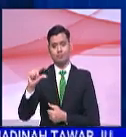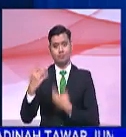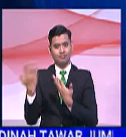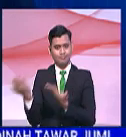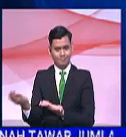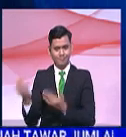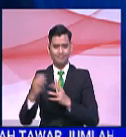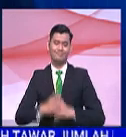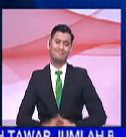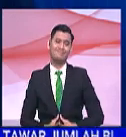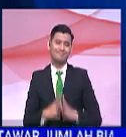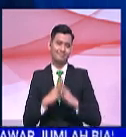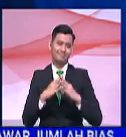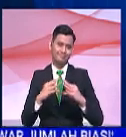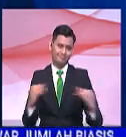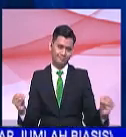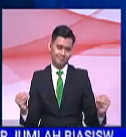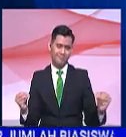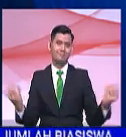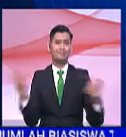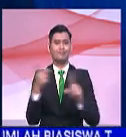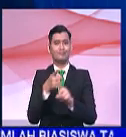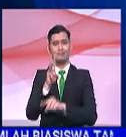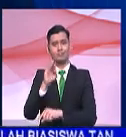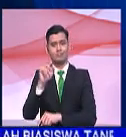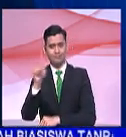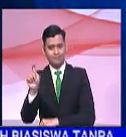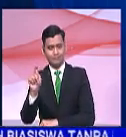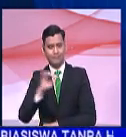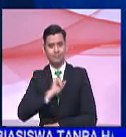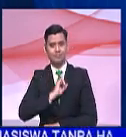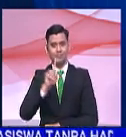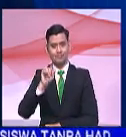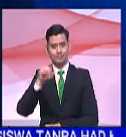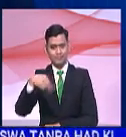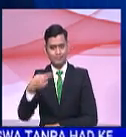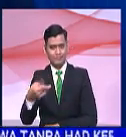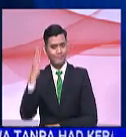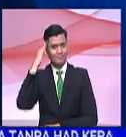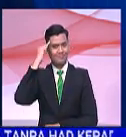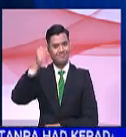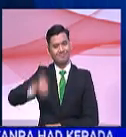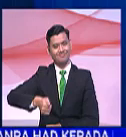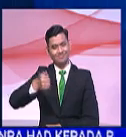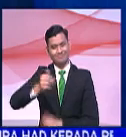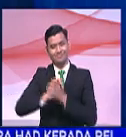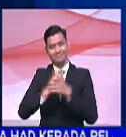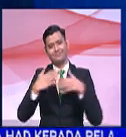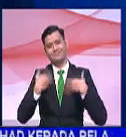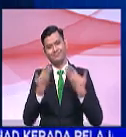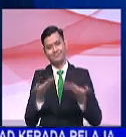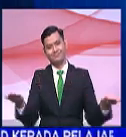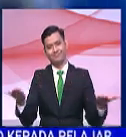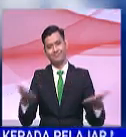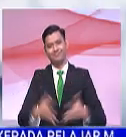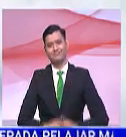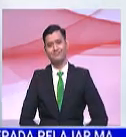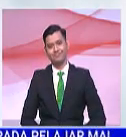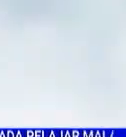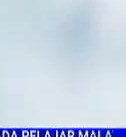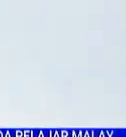tertera di sini sekian dahulu dari jabatan meteorologi Malaysia saya Atikah marah Assalamualaikum dan salam sejahtera